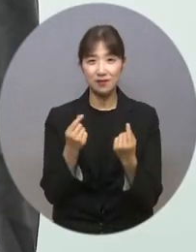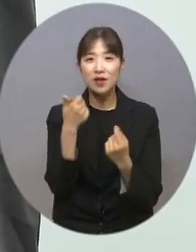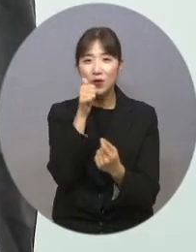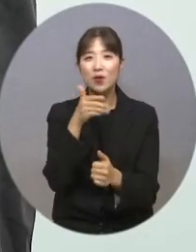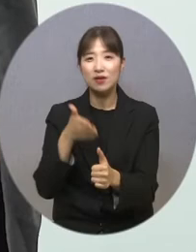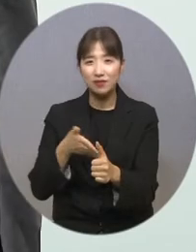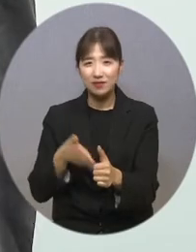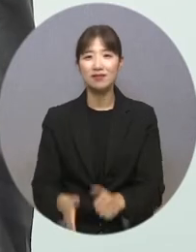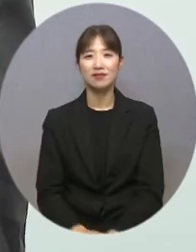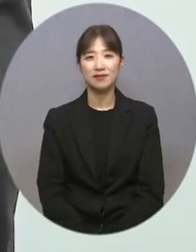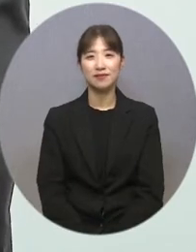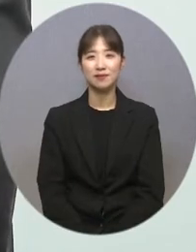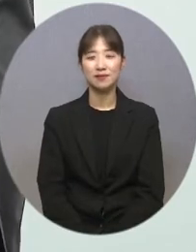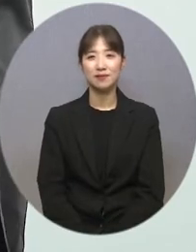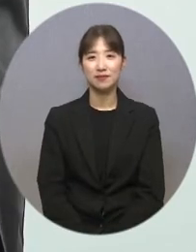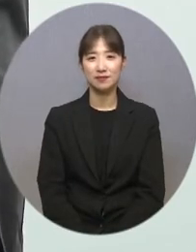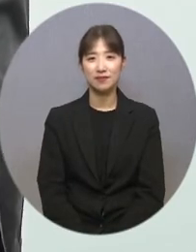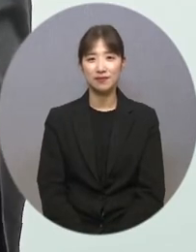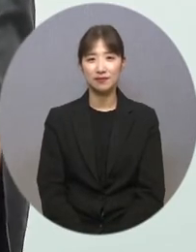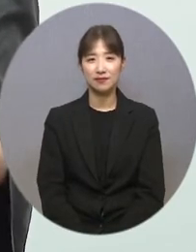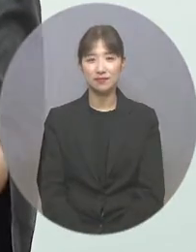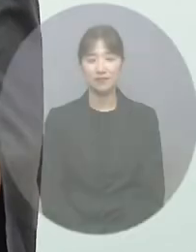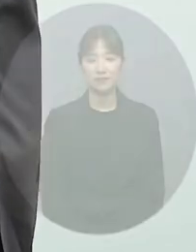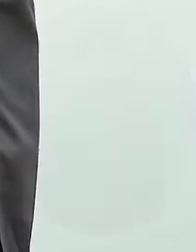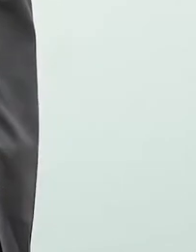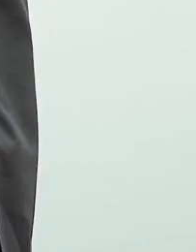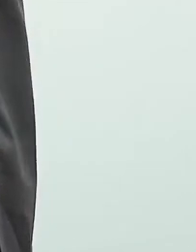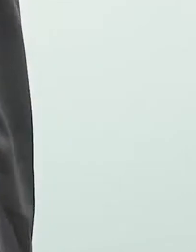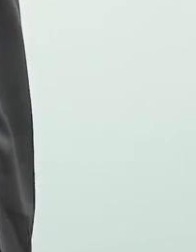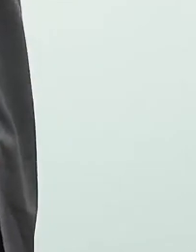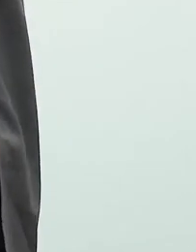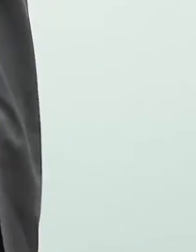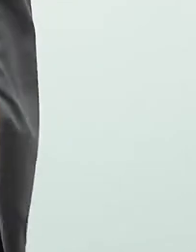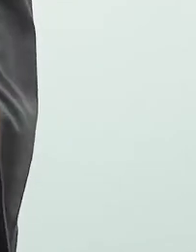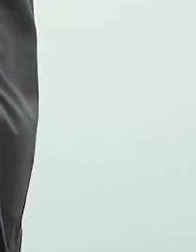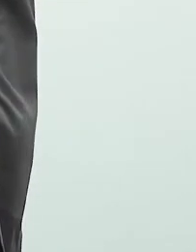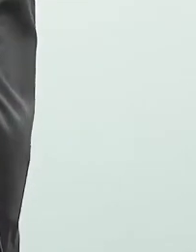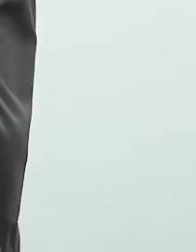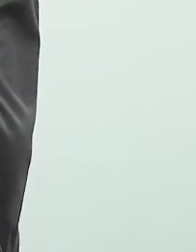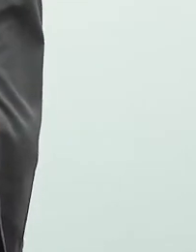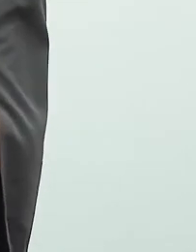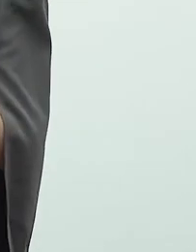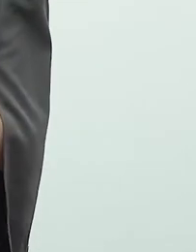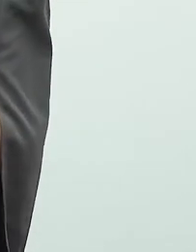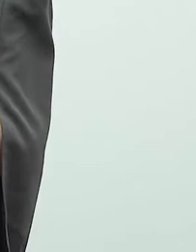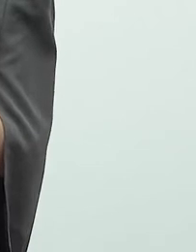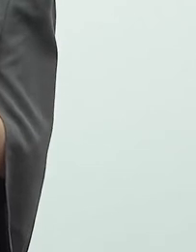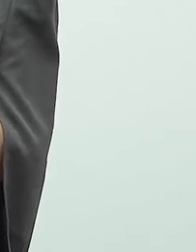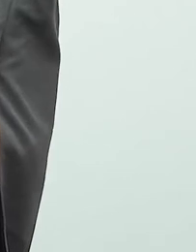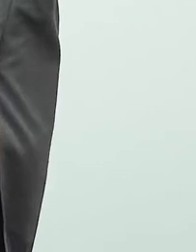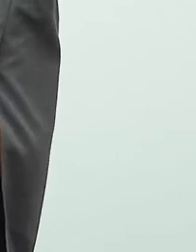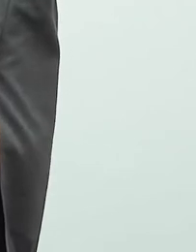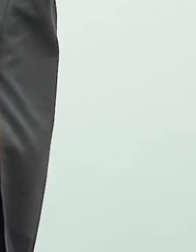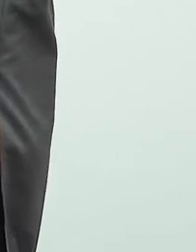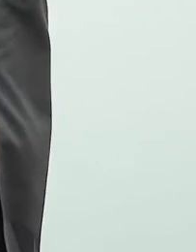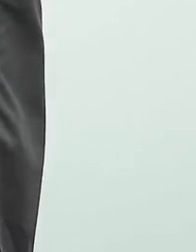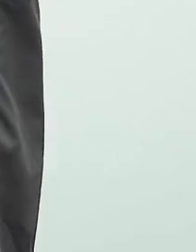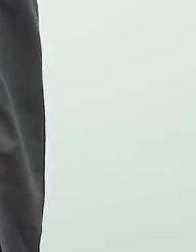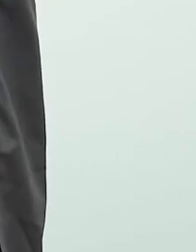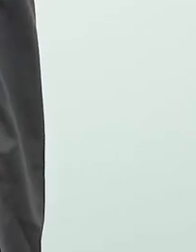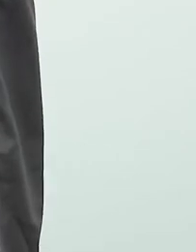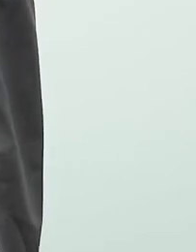소개 부탁드리겠습니다 안녕하세요 제 이름은 4 이지원